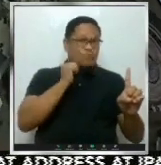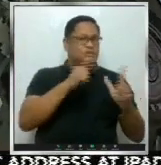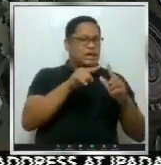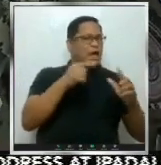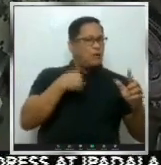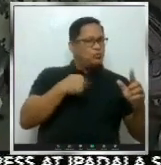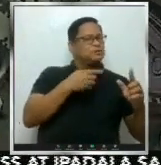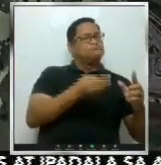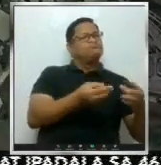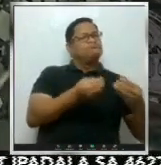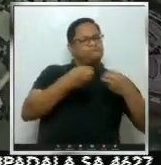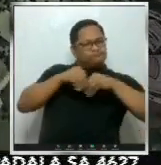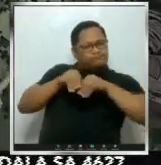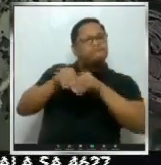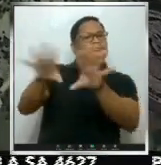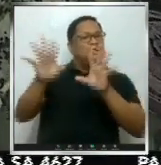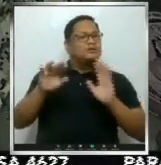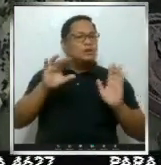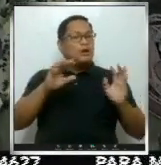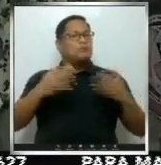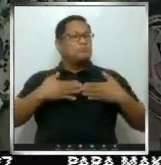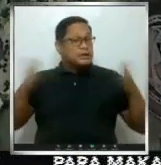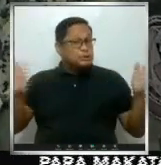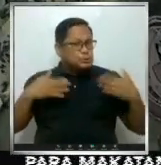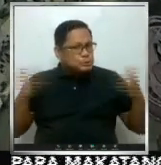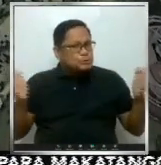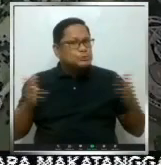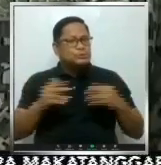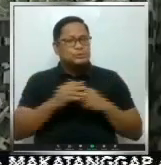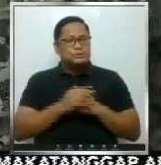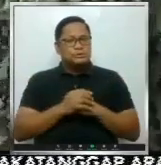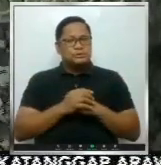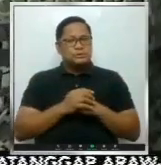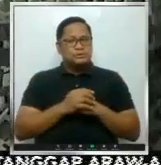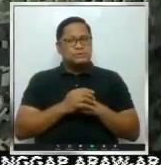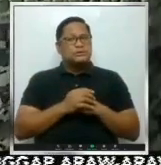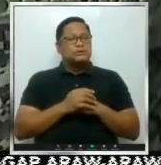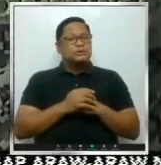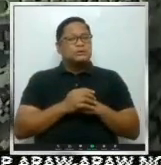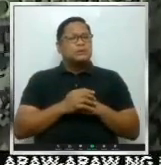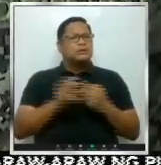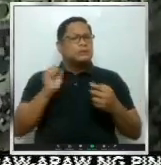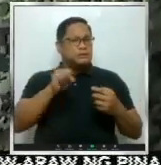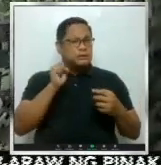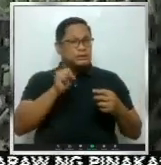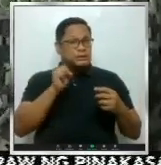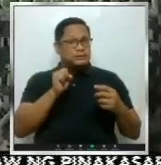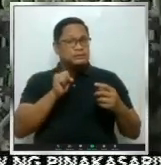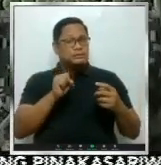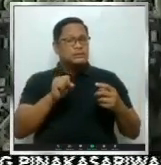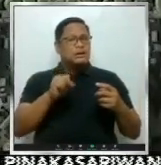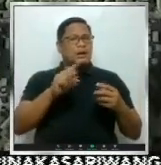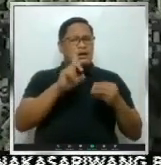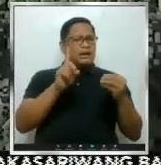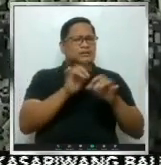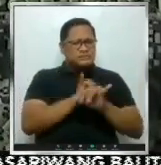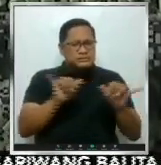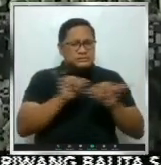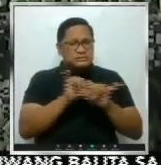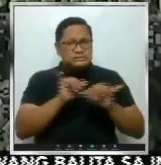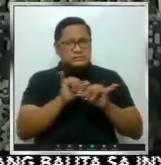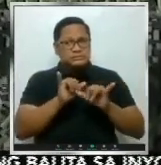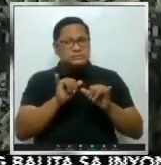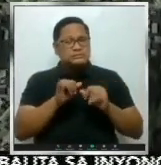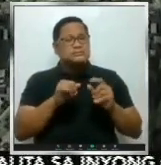akin na picture na nude. Lahat ng pinapagawang kalaswaan ni Harold ay ginawa